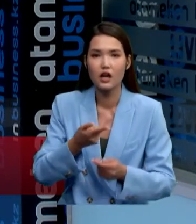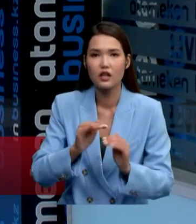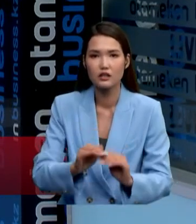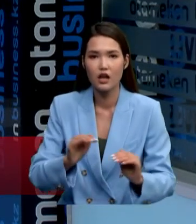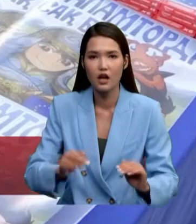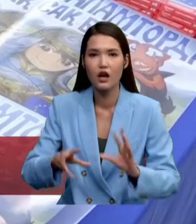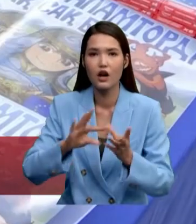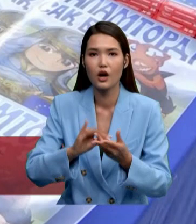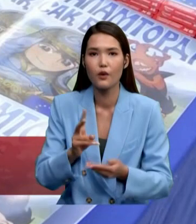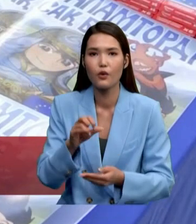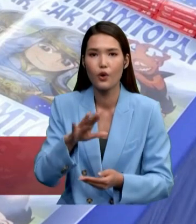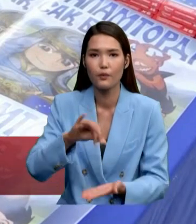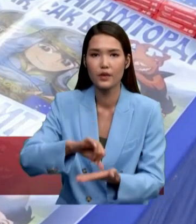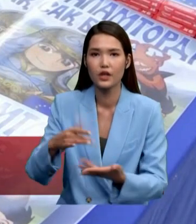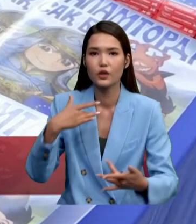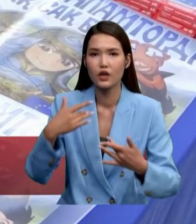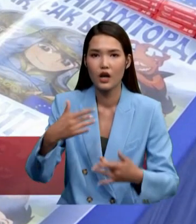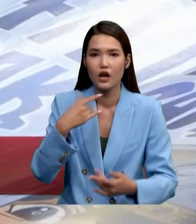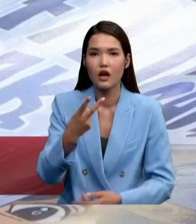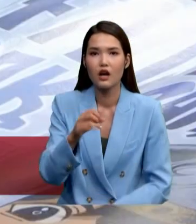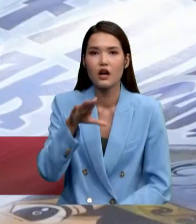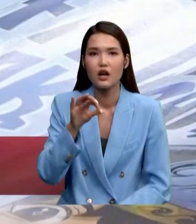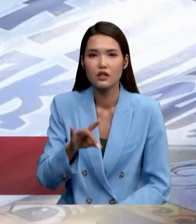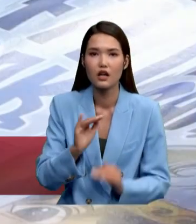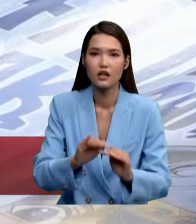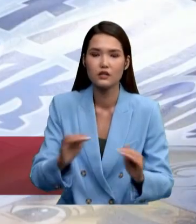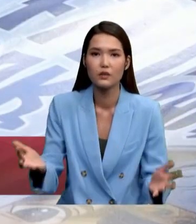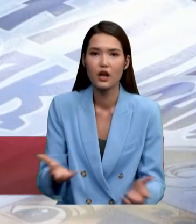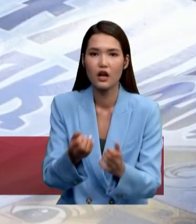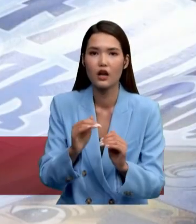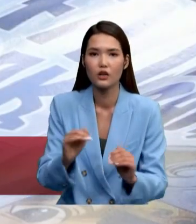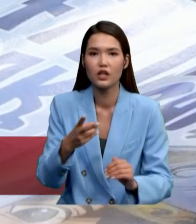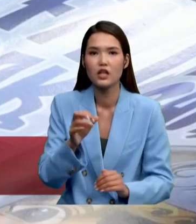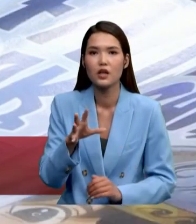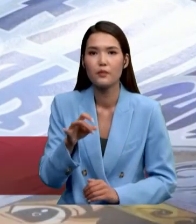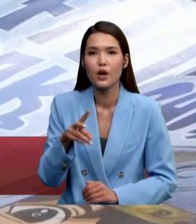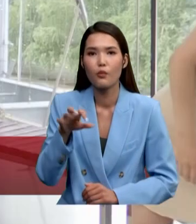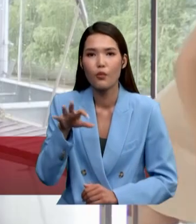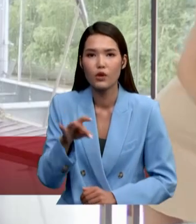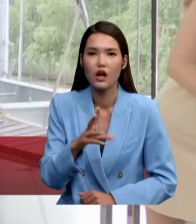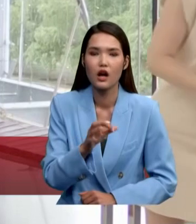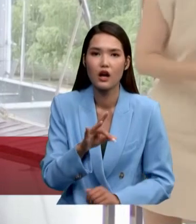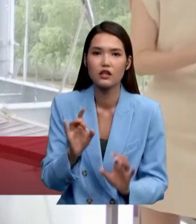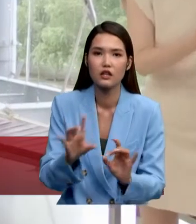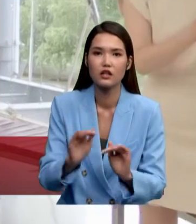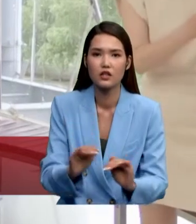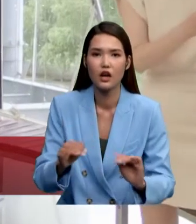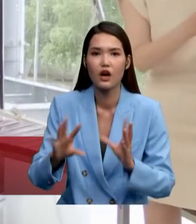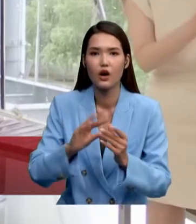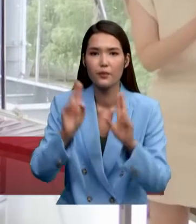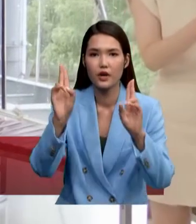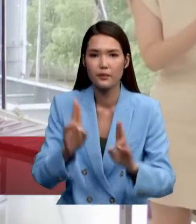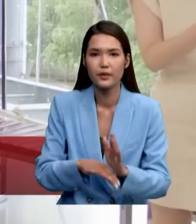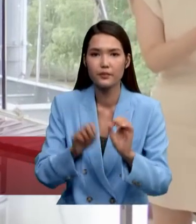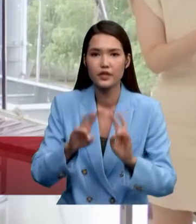Основной персонаж комикса, супергерой Кайсар, спасает детей от злодея-кибербуллера. Кайсар рассказывает ребятам основные